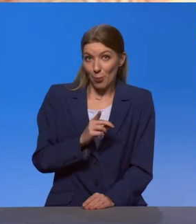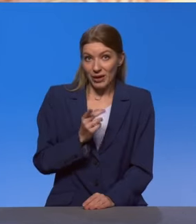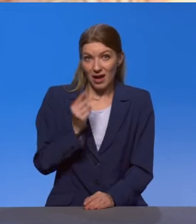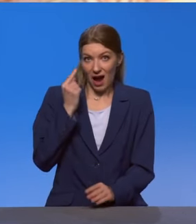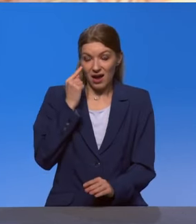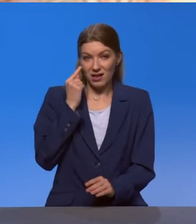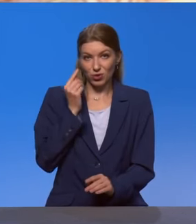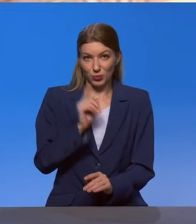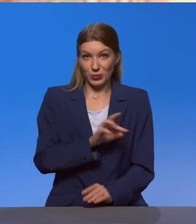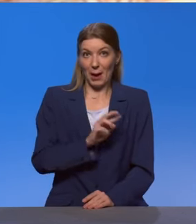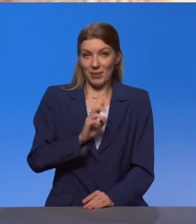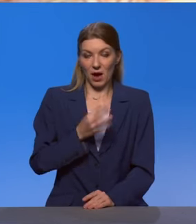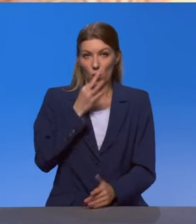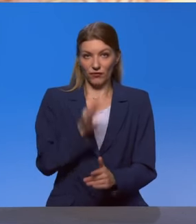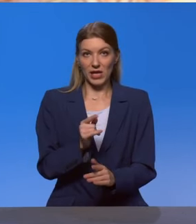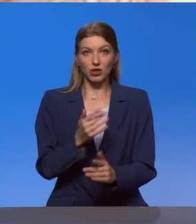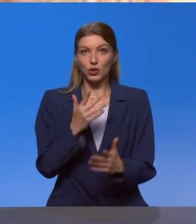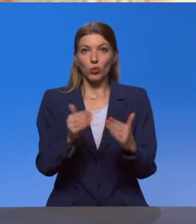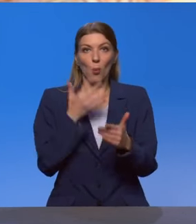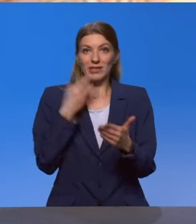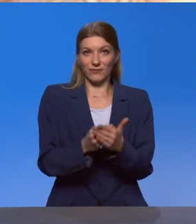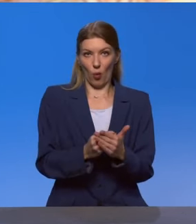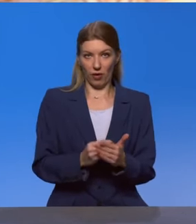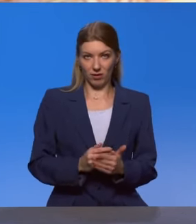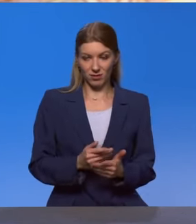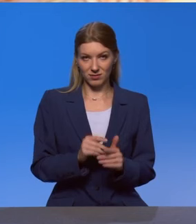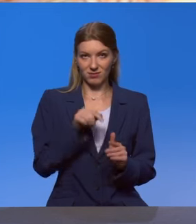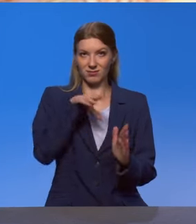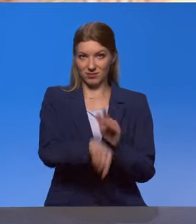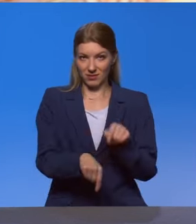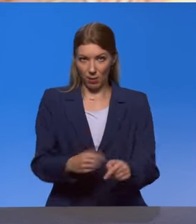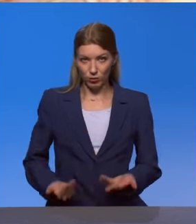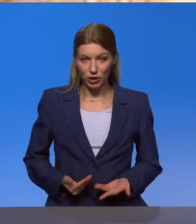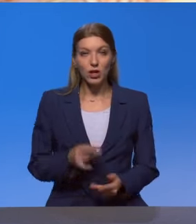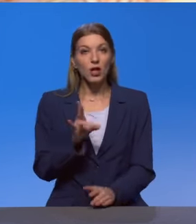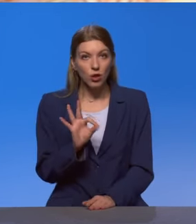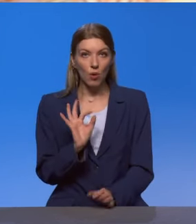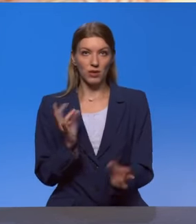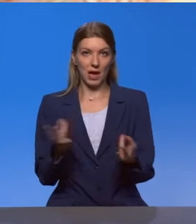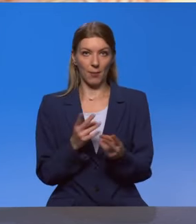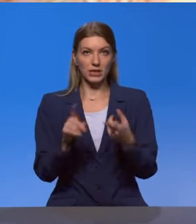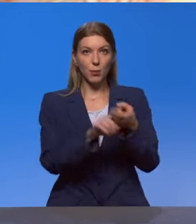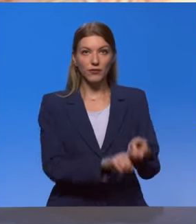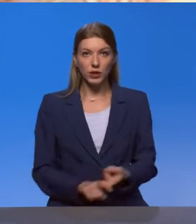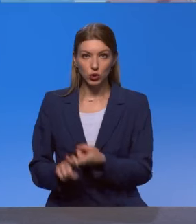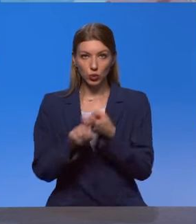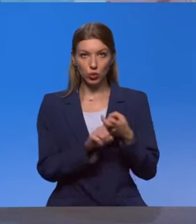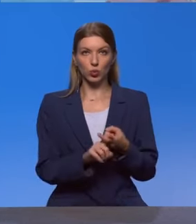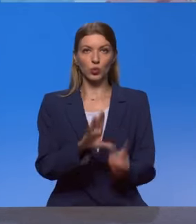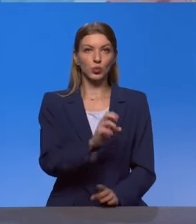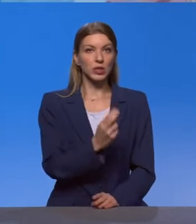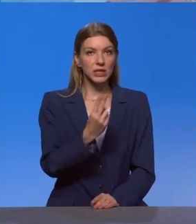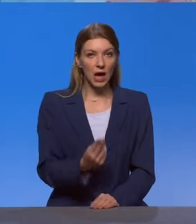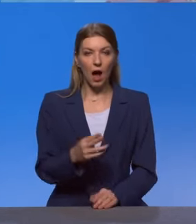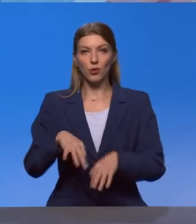частном доме. Другой вопрос, что необходимо строить инфраструктуру, социальную, инженерную, транспортную. И тогда